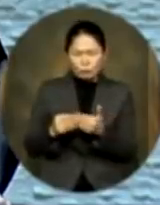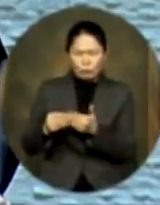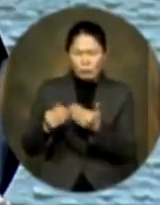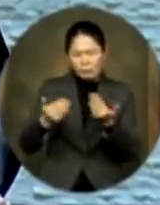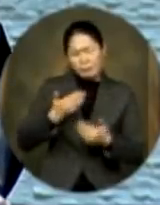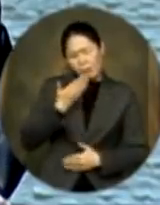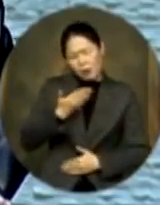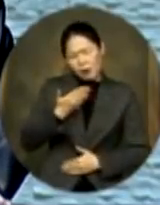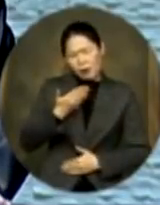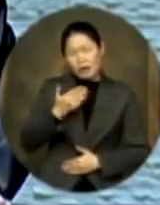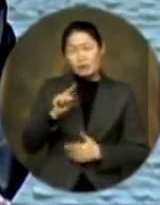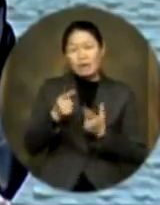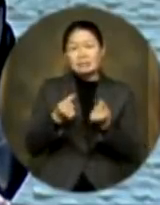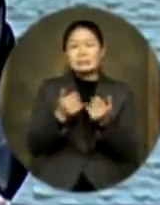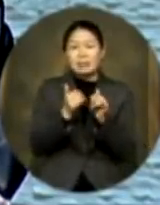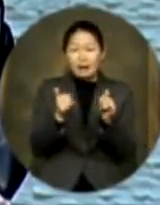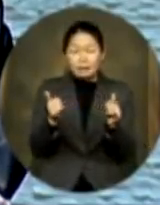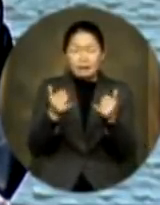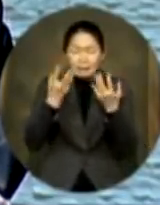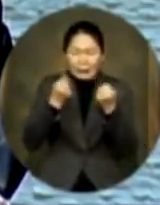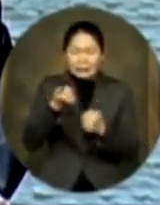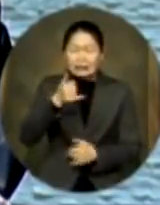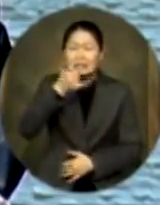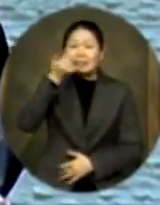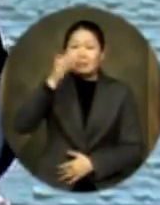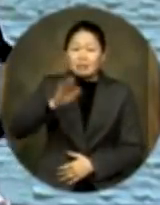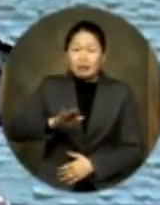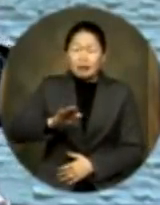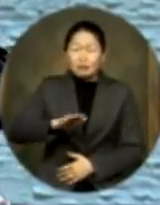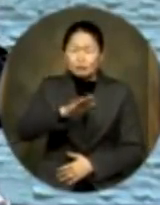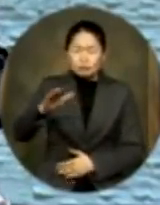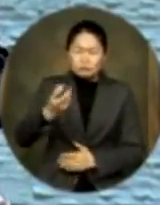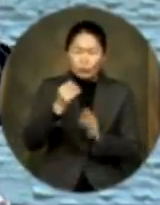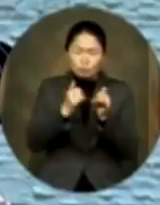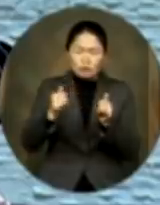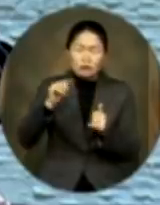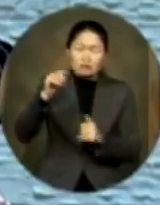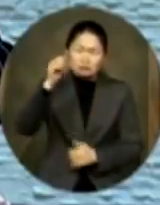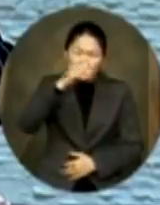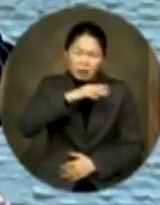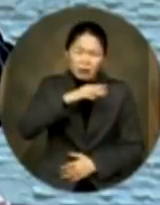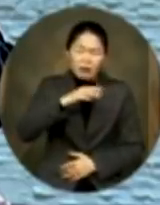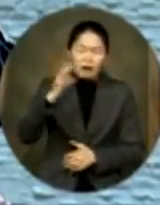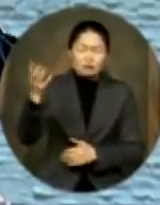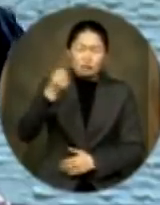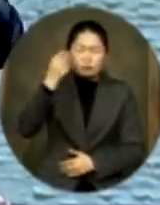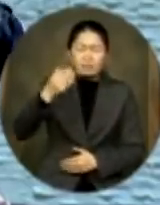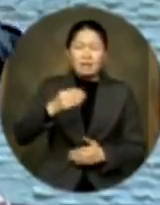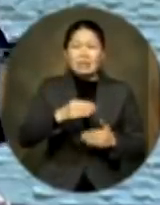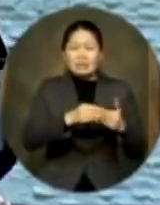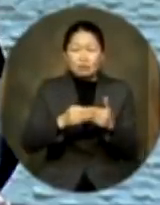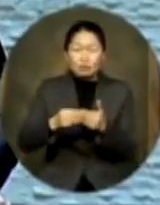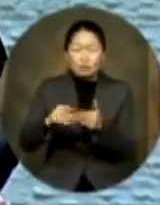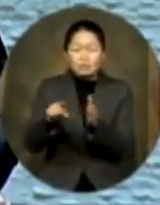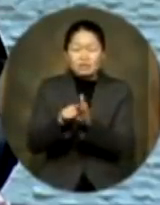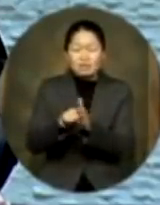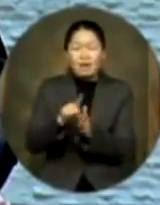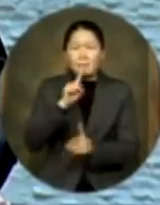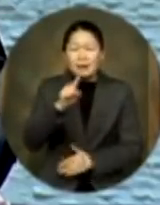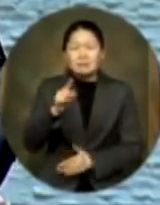있을까 이런 분들이 많은데 우리 성도들에게 그저 성령님의 인도를 미드 라고만 하지